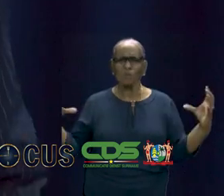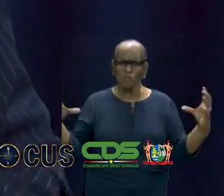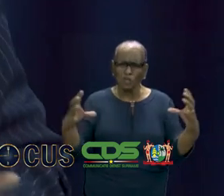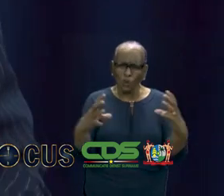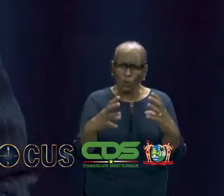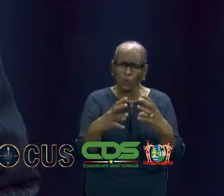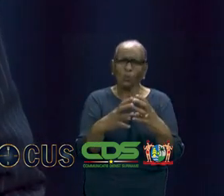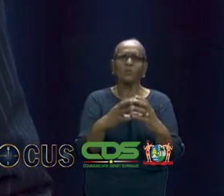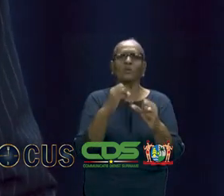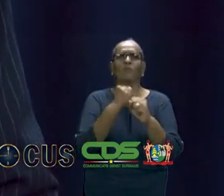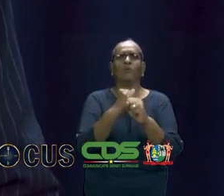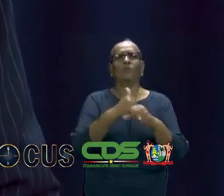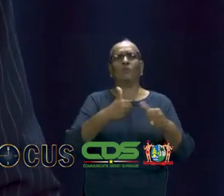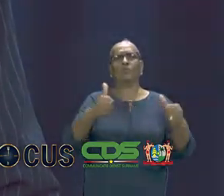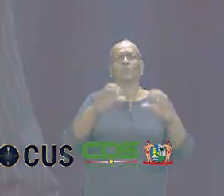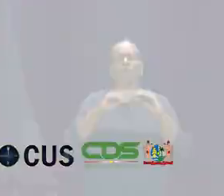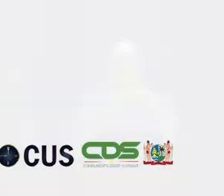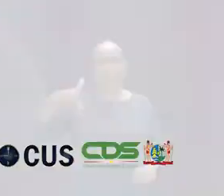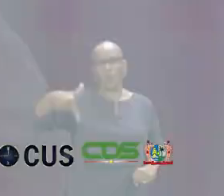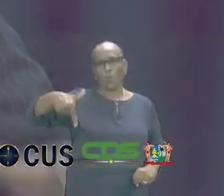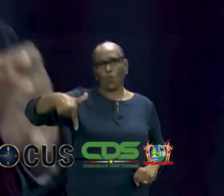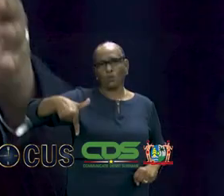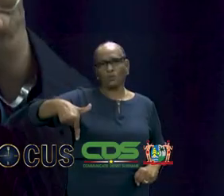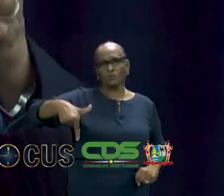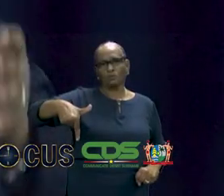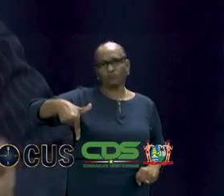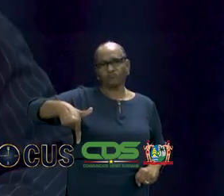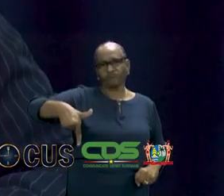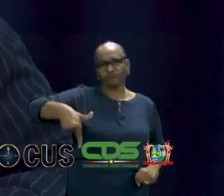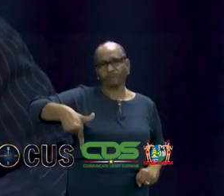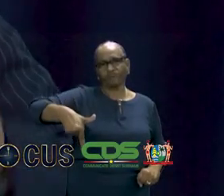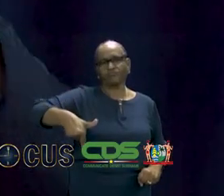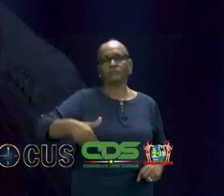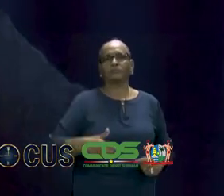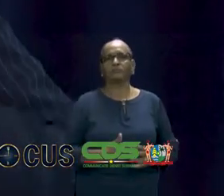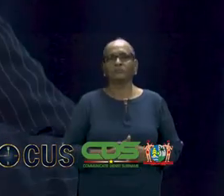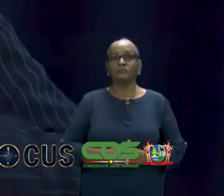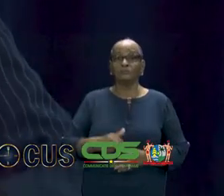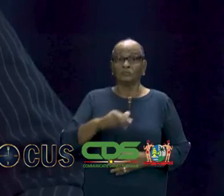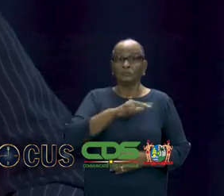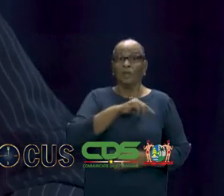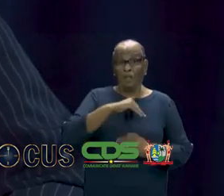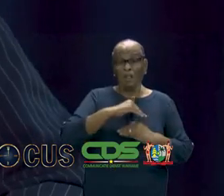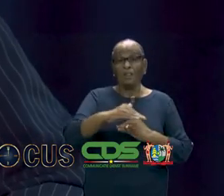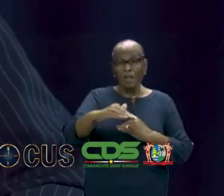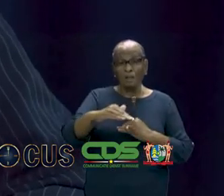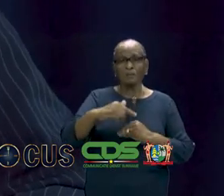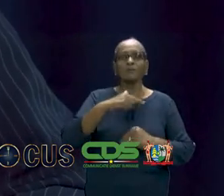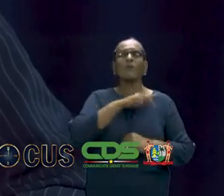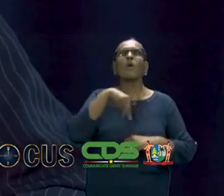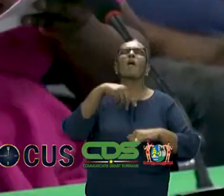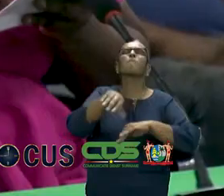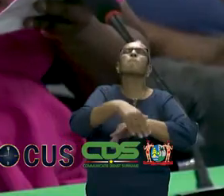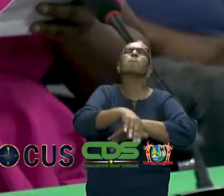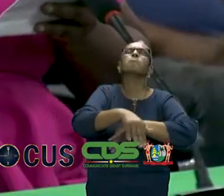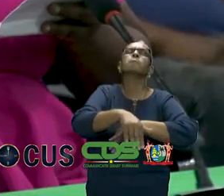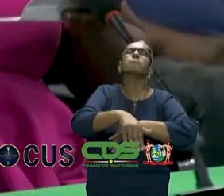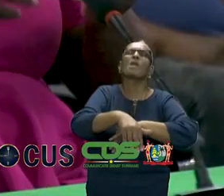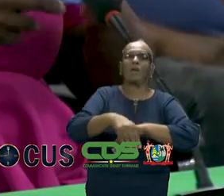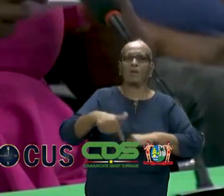er een uitvoeringsprogramma. Als land zijn we bijzonder blij dat we gas en